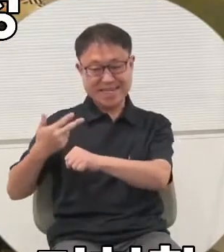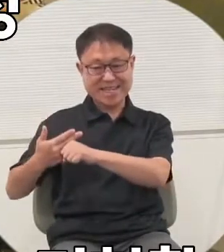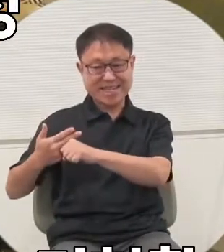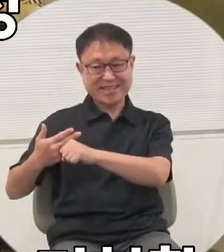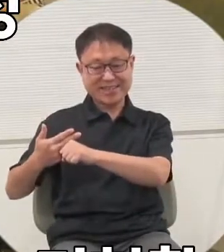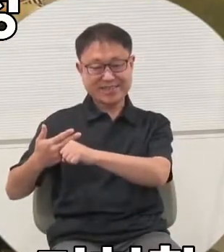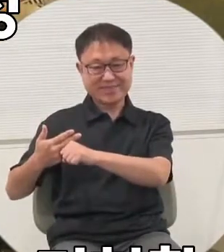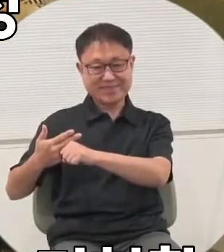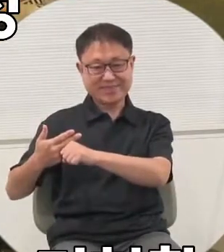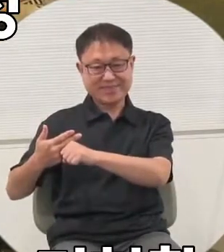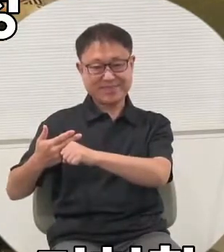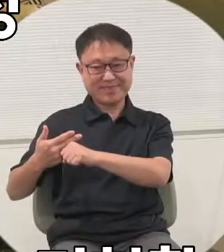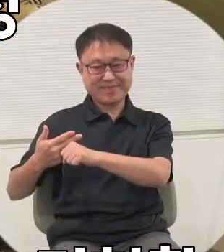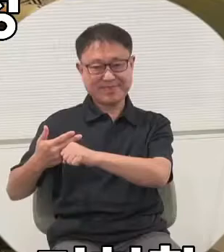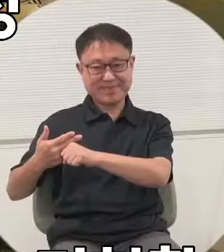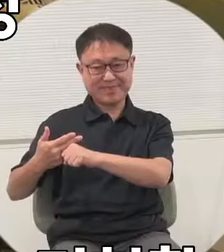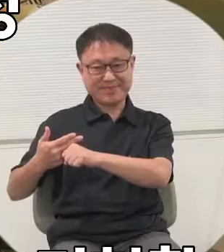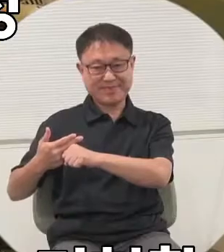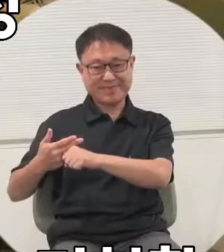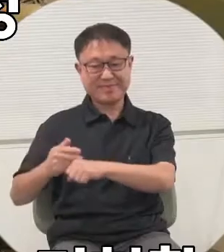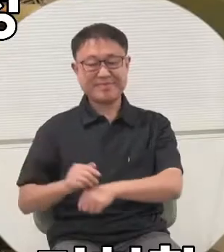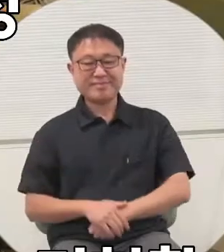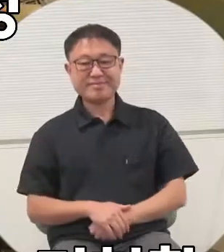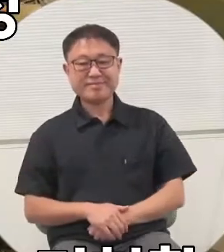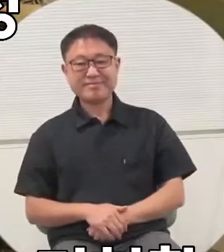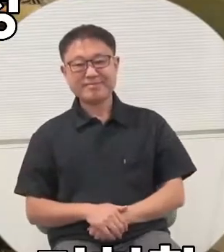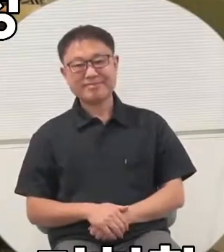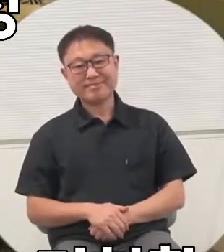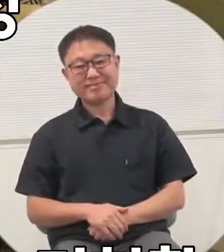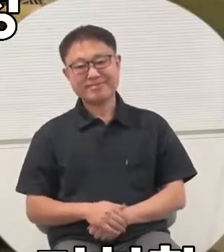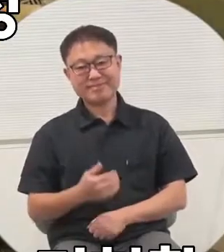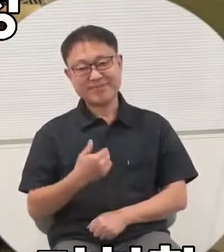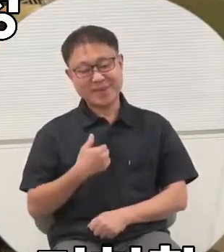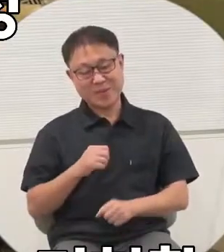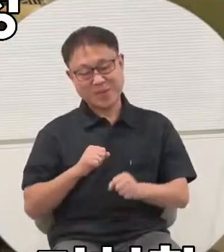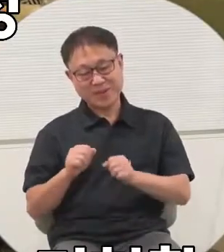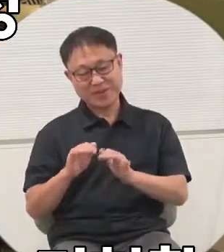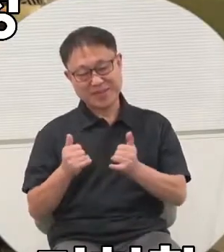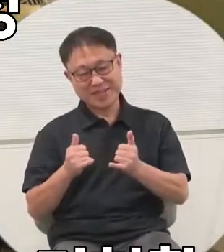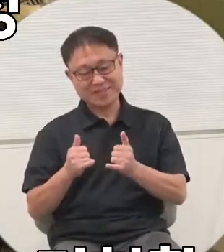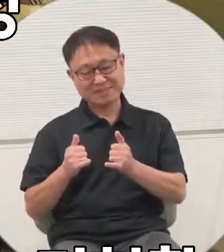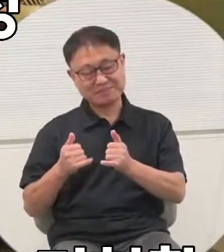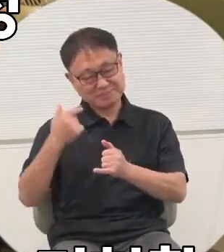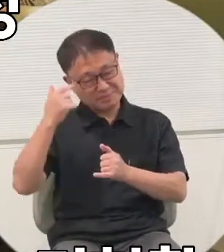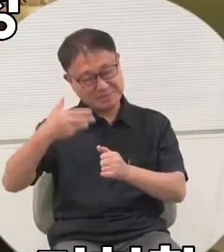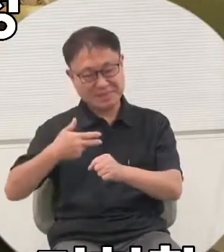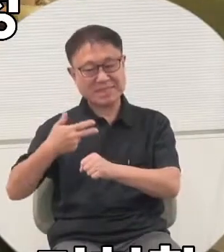7년이 저째 되었고요. 네, 앞에서 저희 활동가가 비웃었어 지금.